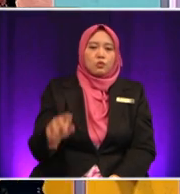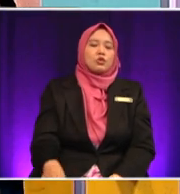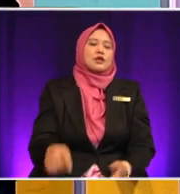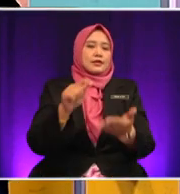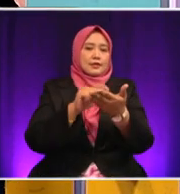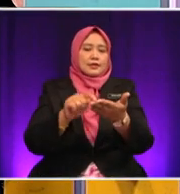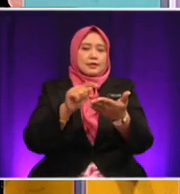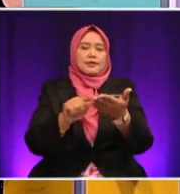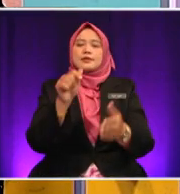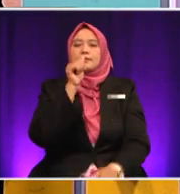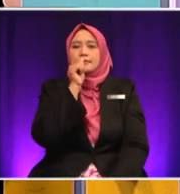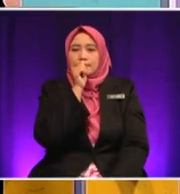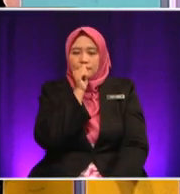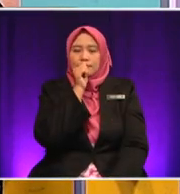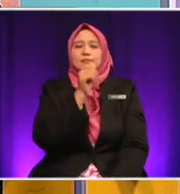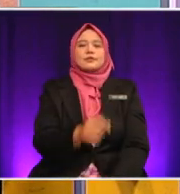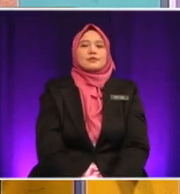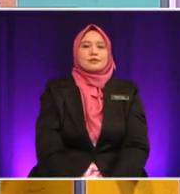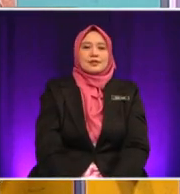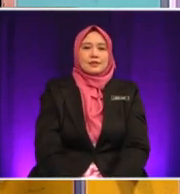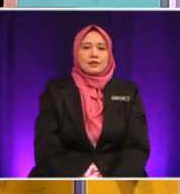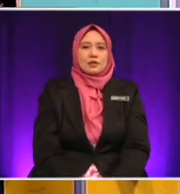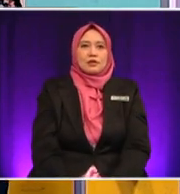untuk size iPhone